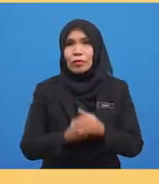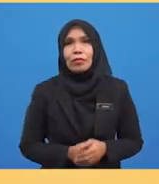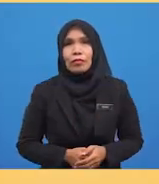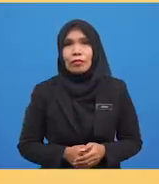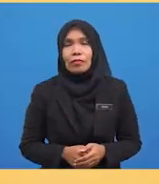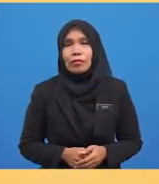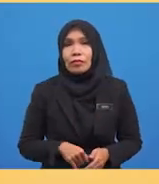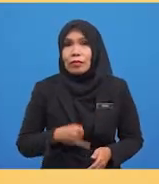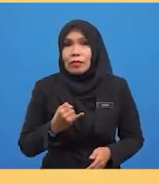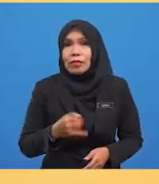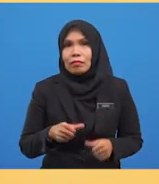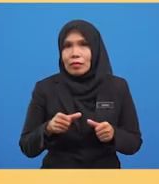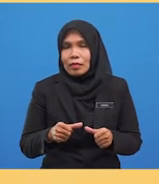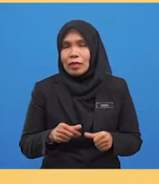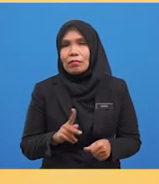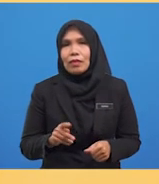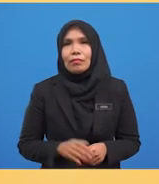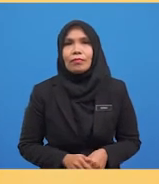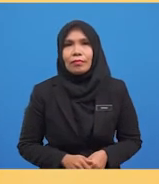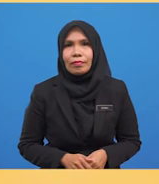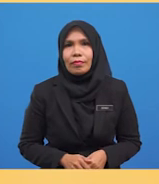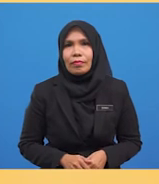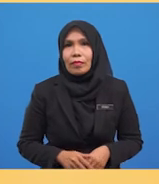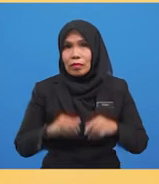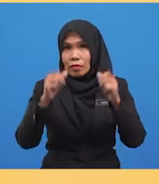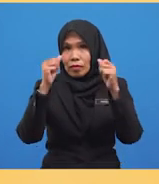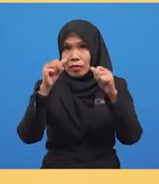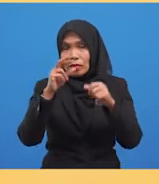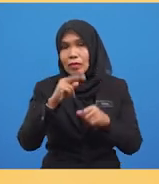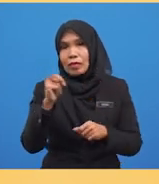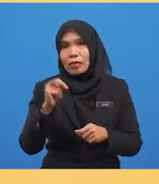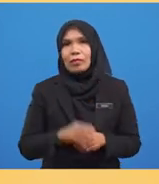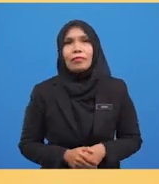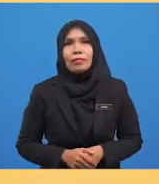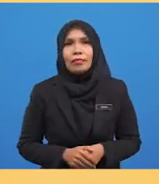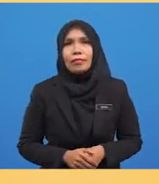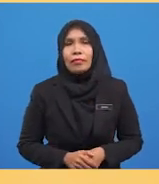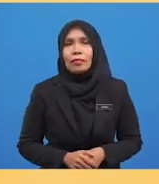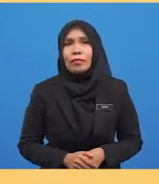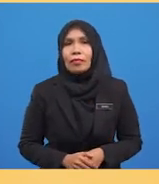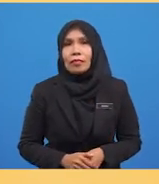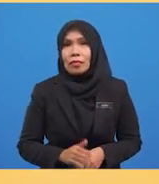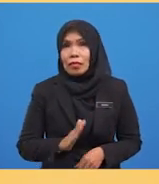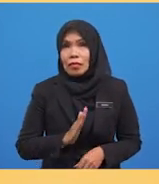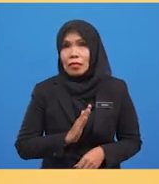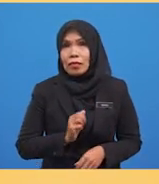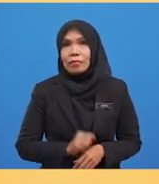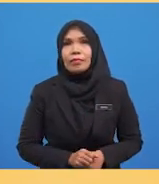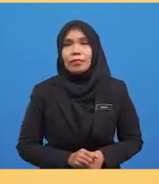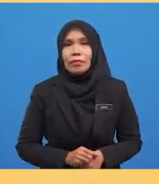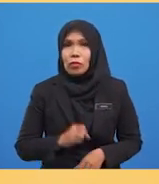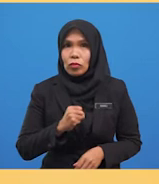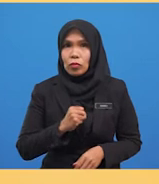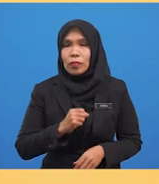ingin menekankan ajaran adab sopan dan tata cara makan dan minum di dalam